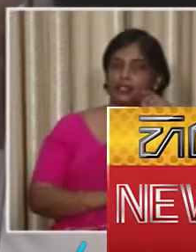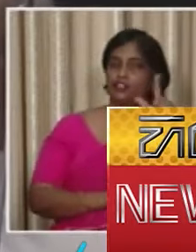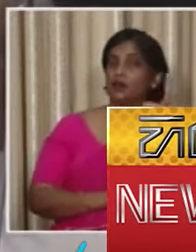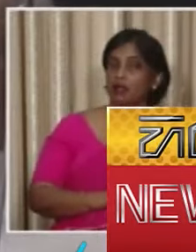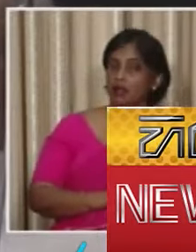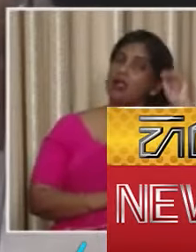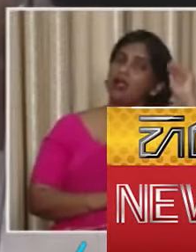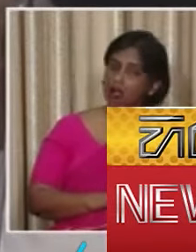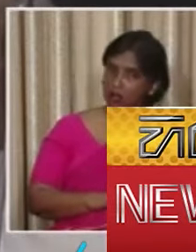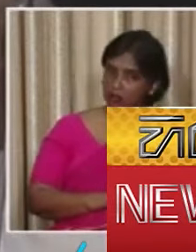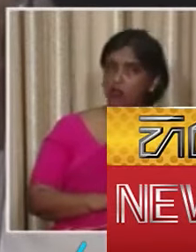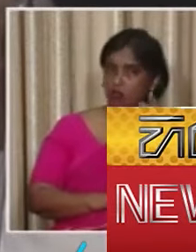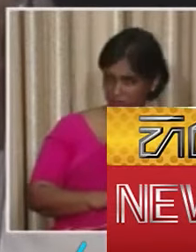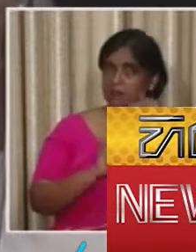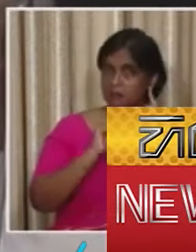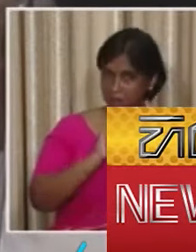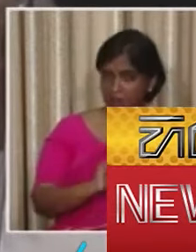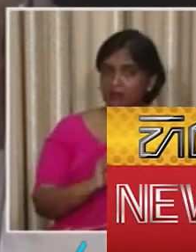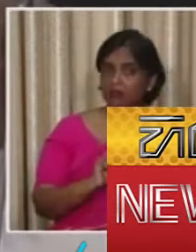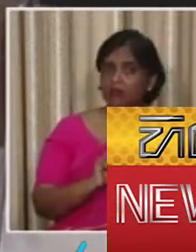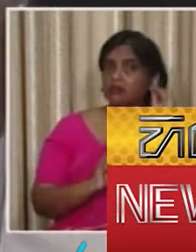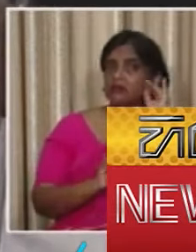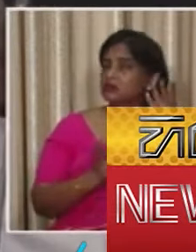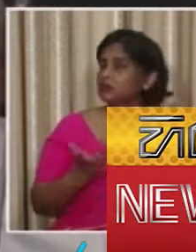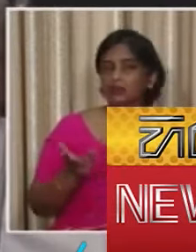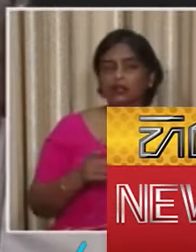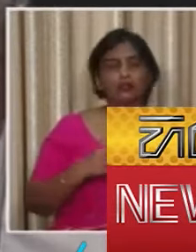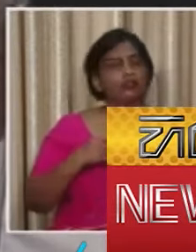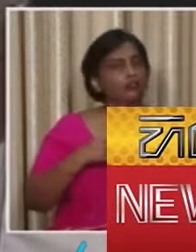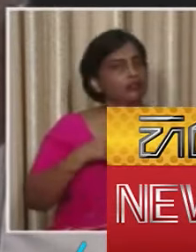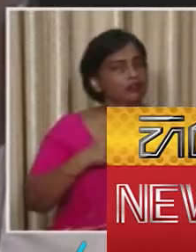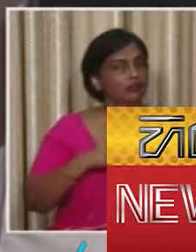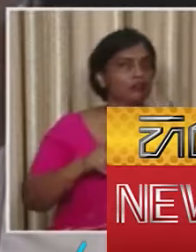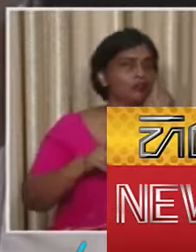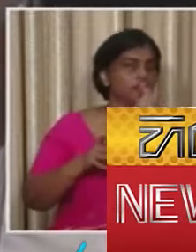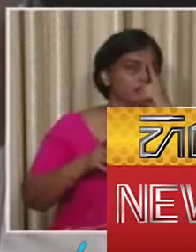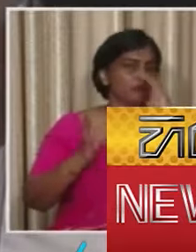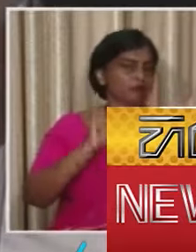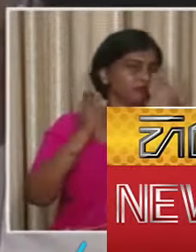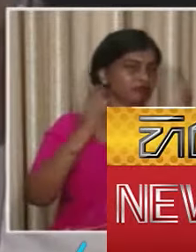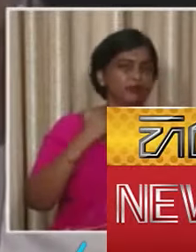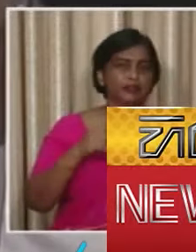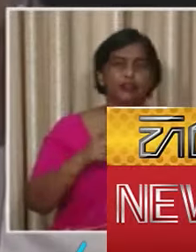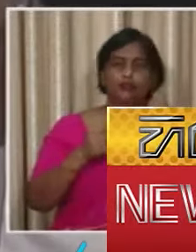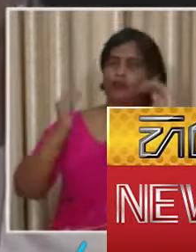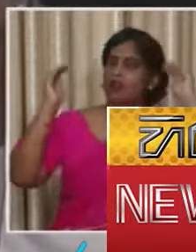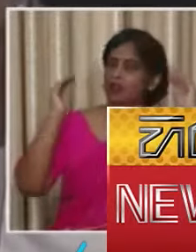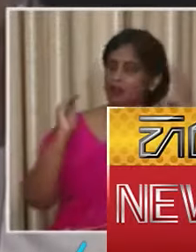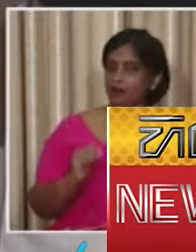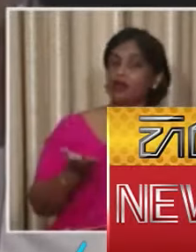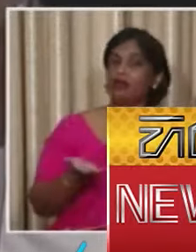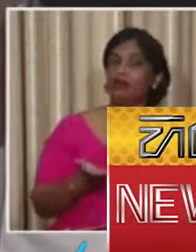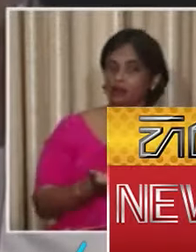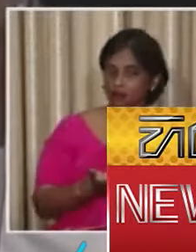1.7%ක් දක්වා අඩුවීම සුභාරංචියක්ද අසුභාරංචියක්ද? එක දිගටම කාර්තු 6ක් පැකිලෙමින් තිබුණ අපේ ආර්ථිකය